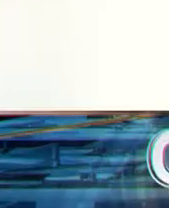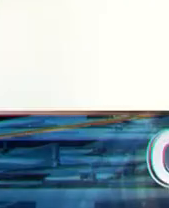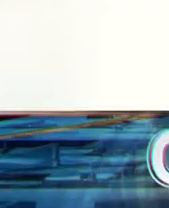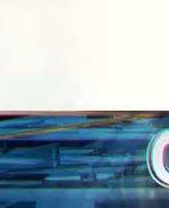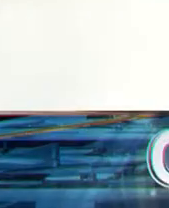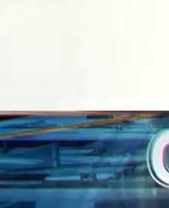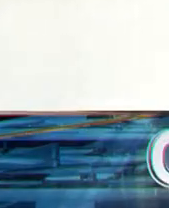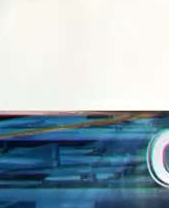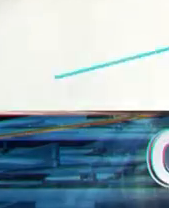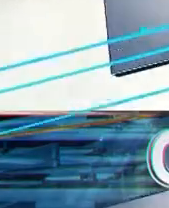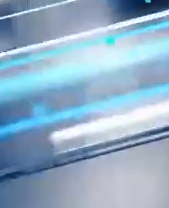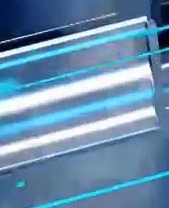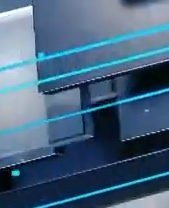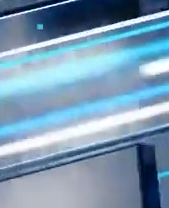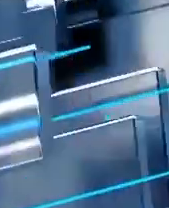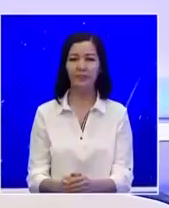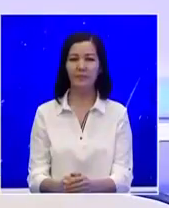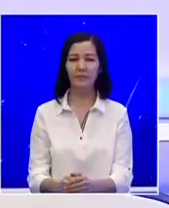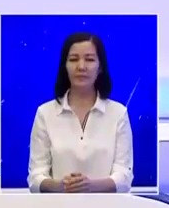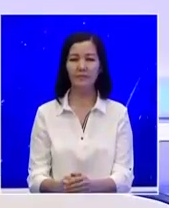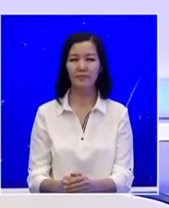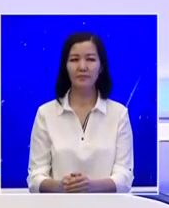возможность уехать на родину.